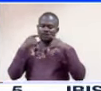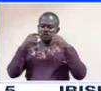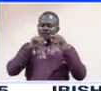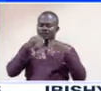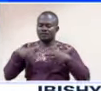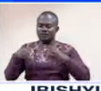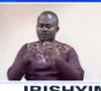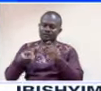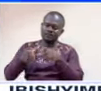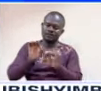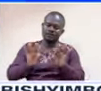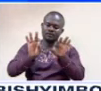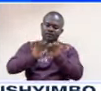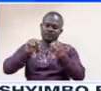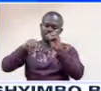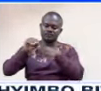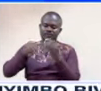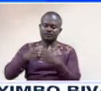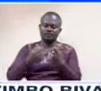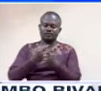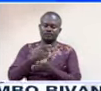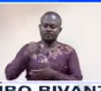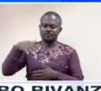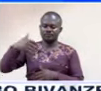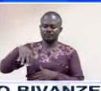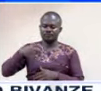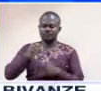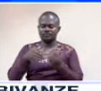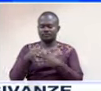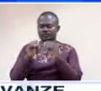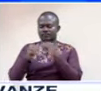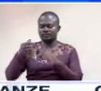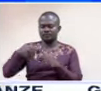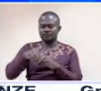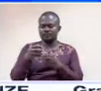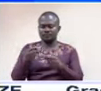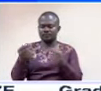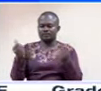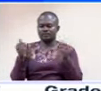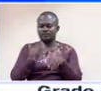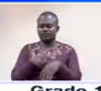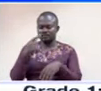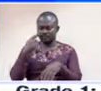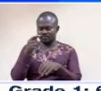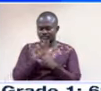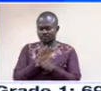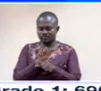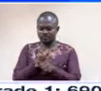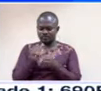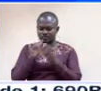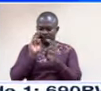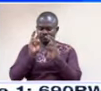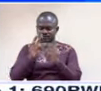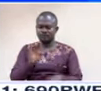kutagira uburyo bwo kongerera agaciro umusaruro bituma bahendwa cyangwa se umusaruro wabo ukangirika igihe wabonetse ari mwinshi, nk'uko